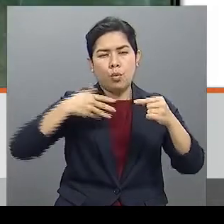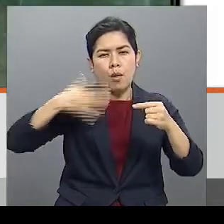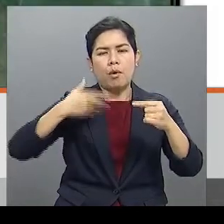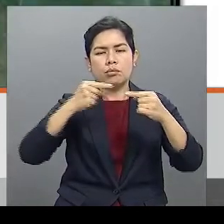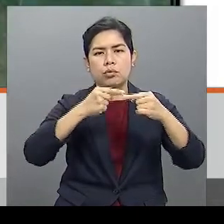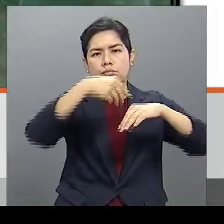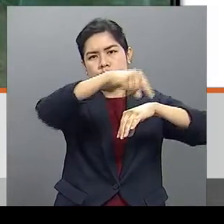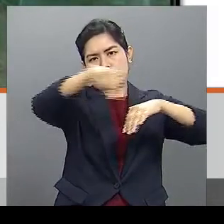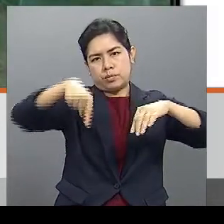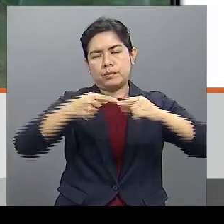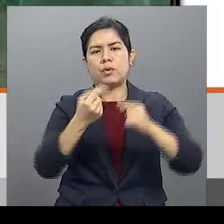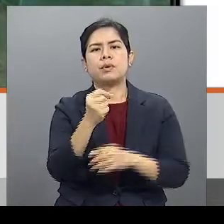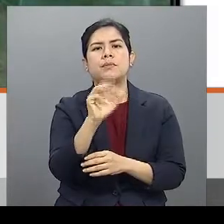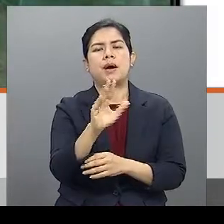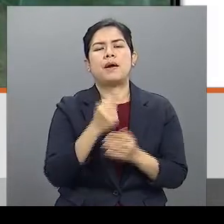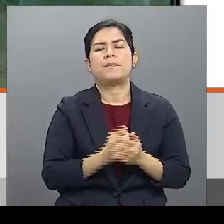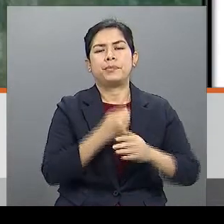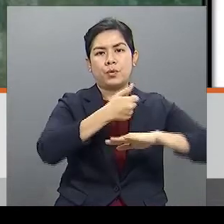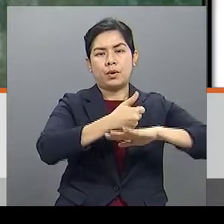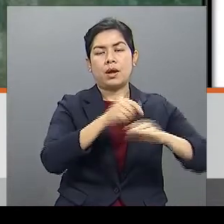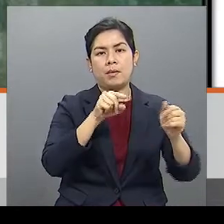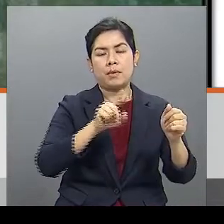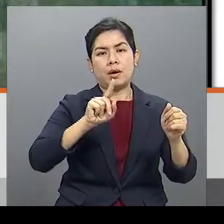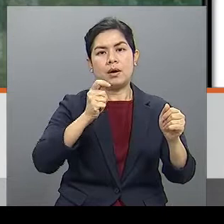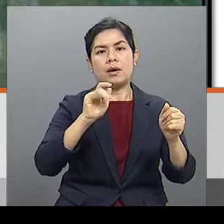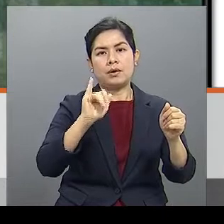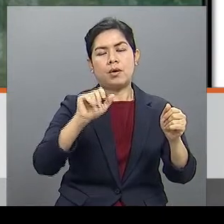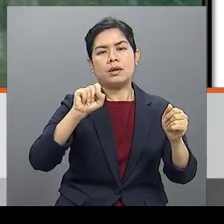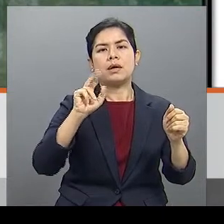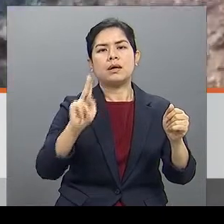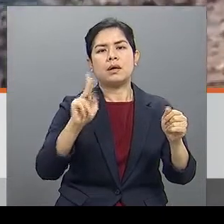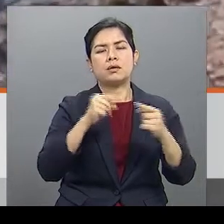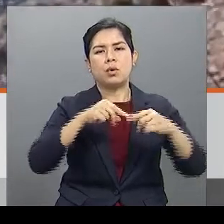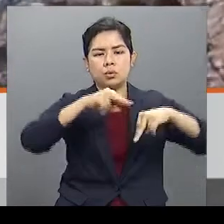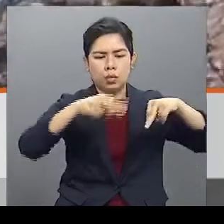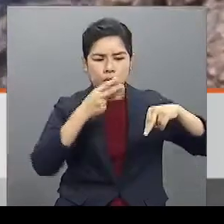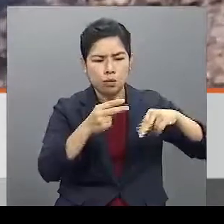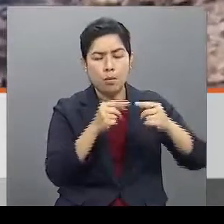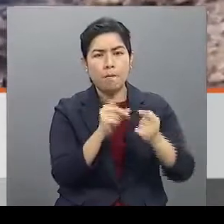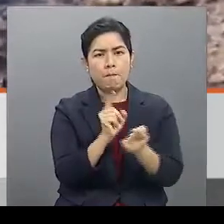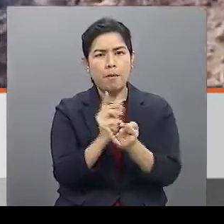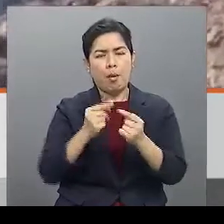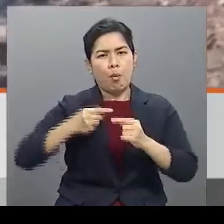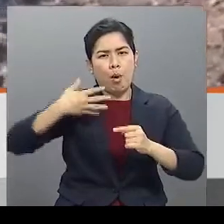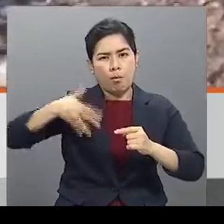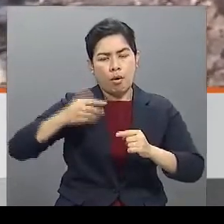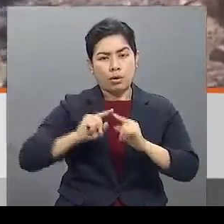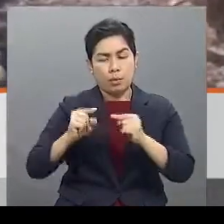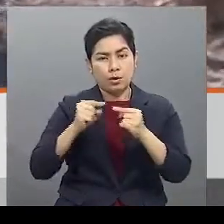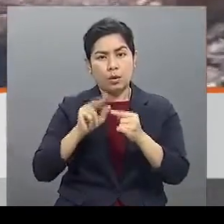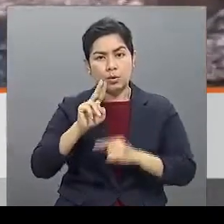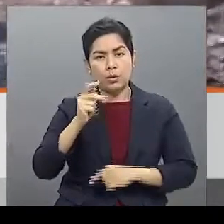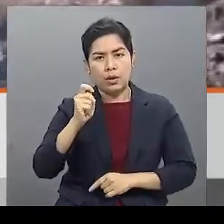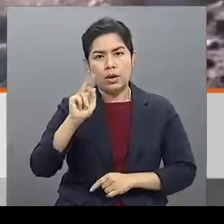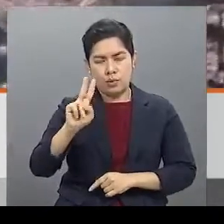สะเก็ดดาวเทียมเวียตรวจไม่พบจุดความร้อนนะคะแต่ว่า UAV เนี่ยตรวจพบจุดความร้อนรวม8จุดค่ะ